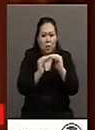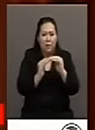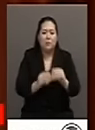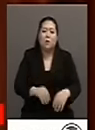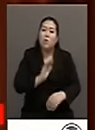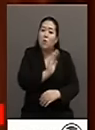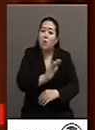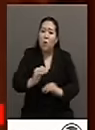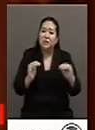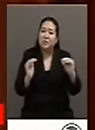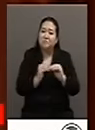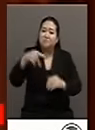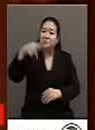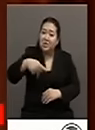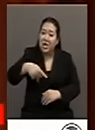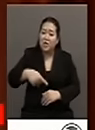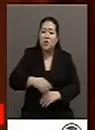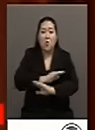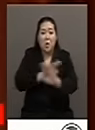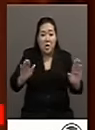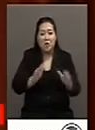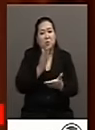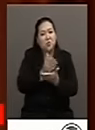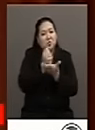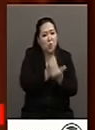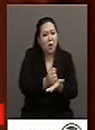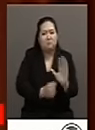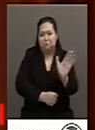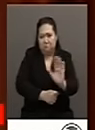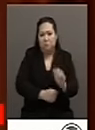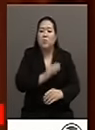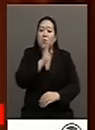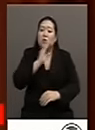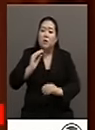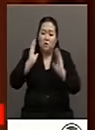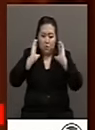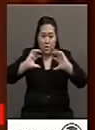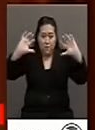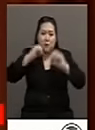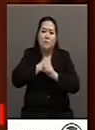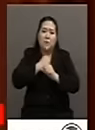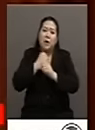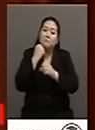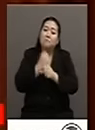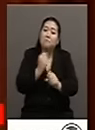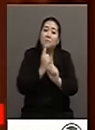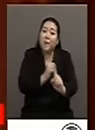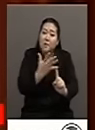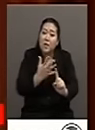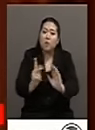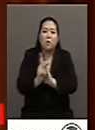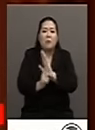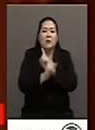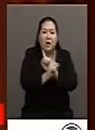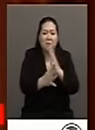สิทธิ์ได้รับการละเว้นและถ้าเจ้าหน้าที่ไม่ปฏิบัติมันก็ถือว่าเป็นการเลือกปฏิบัติไม่เป็นไปตามกรอบของกฎหมาย